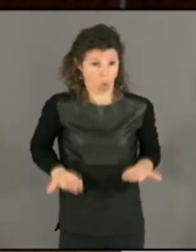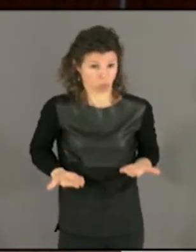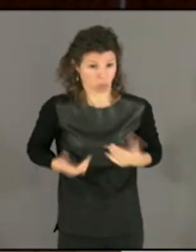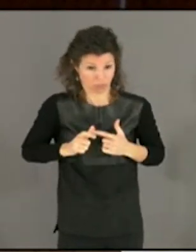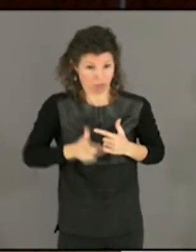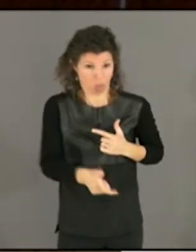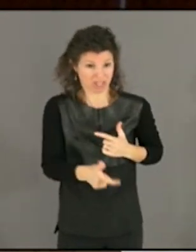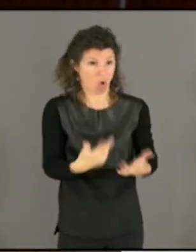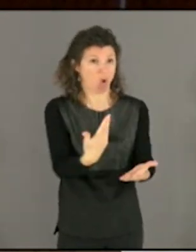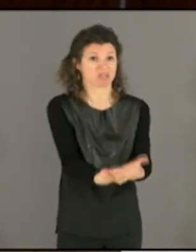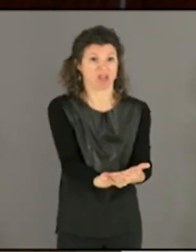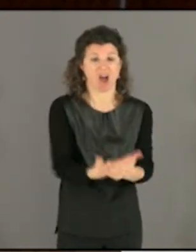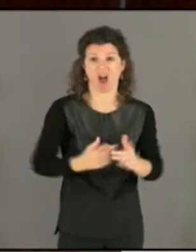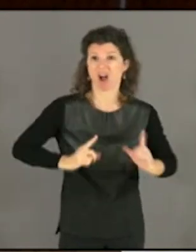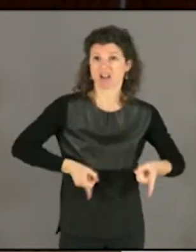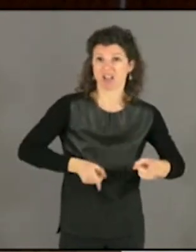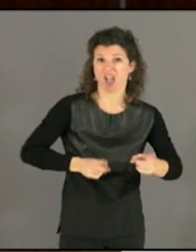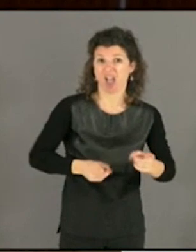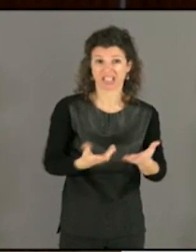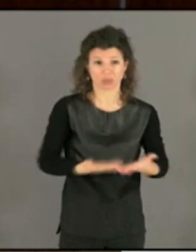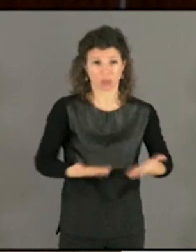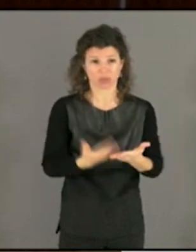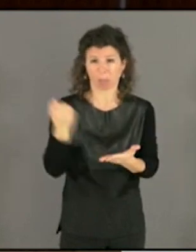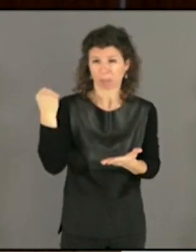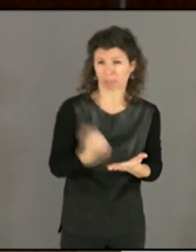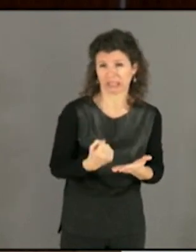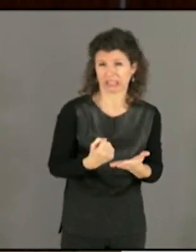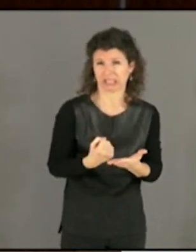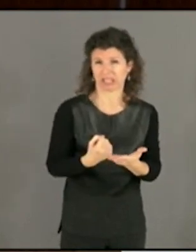affrontent le pire, ce sont les Ukrainiens.